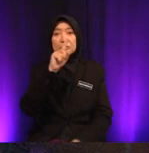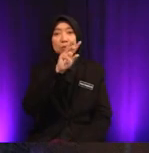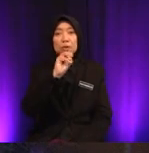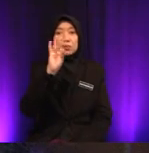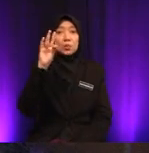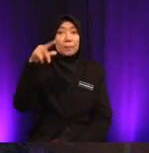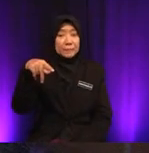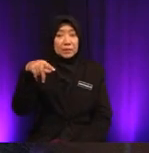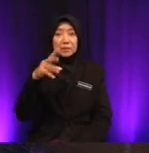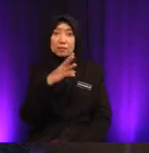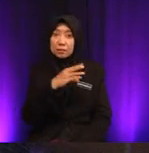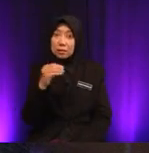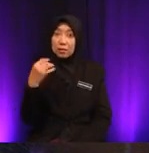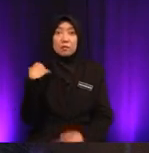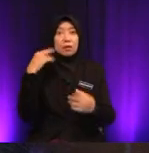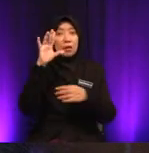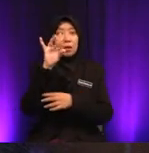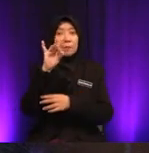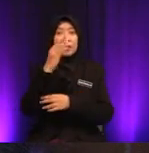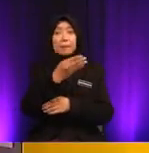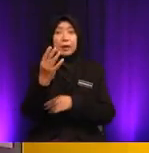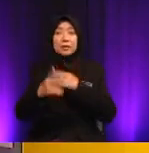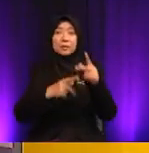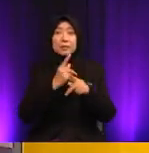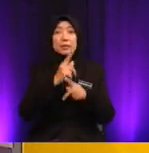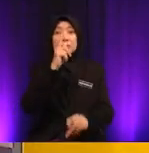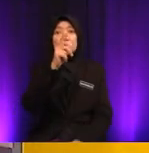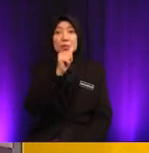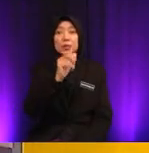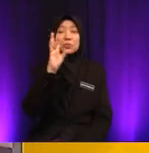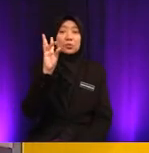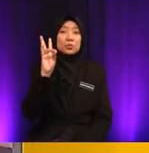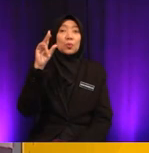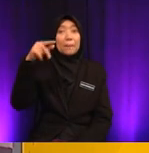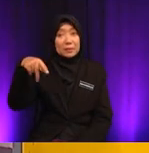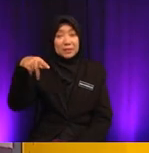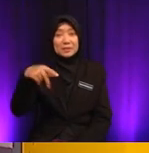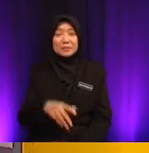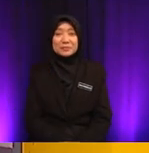nih dan juga kita delapan bahan kimia itu satu e 7